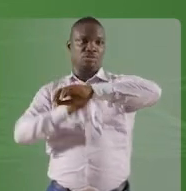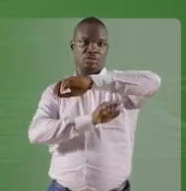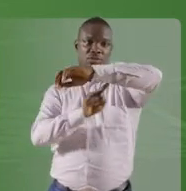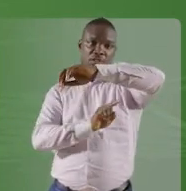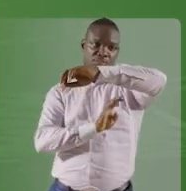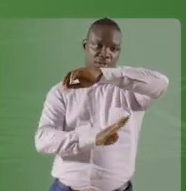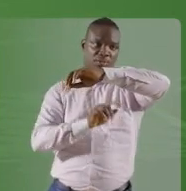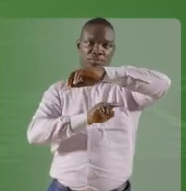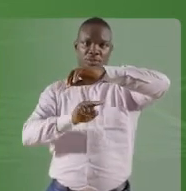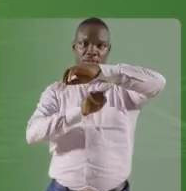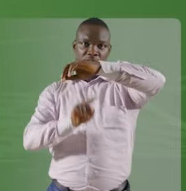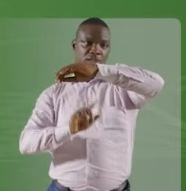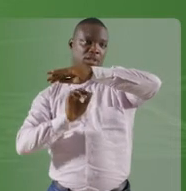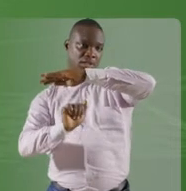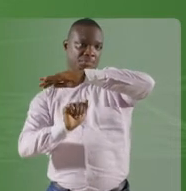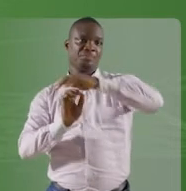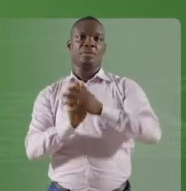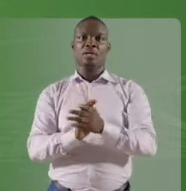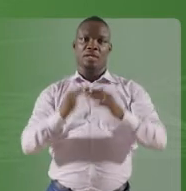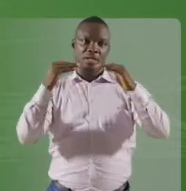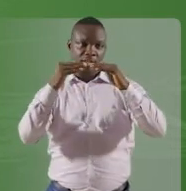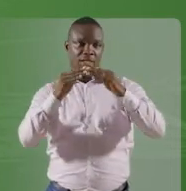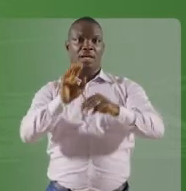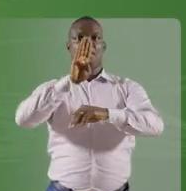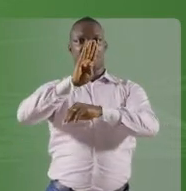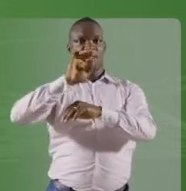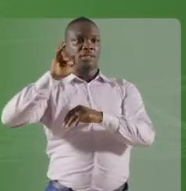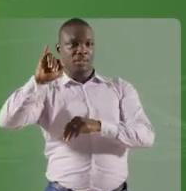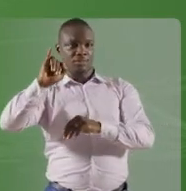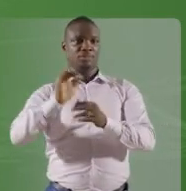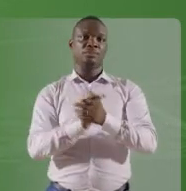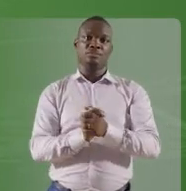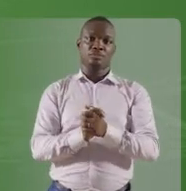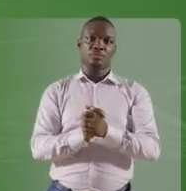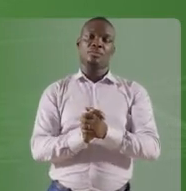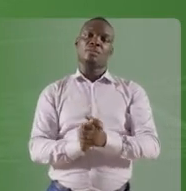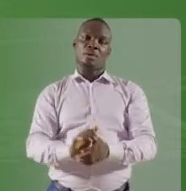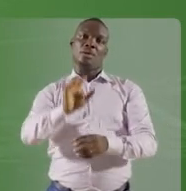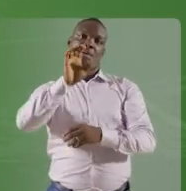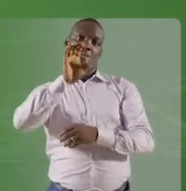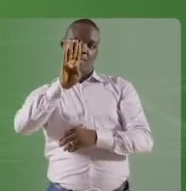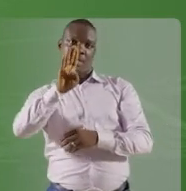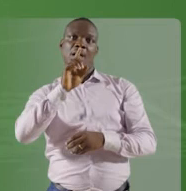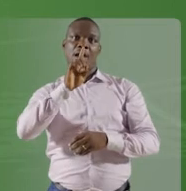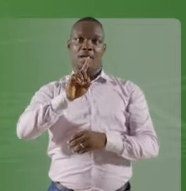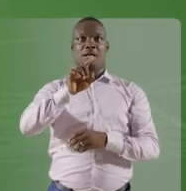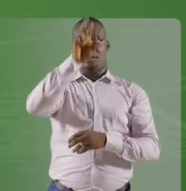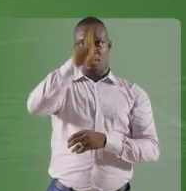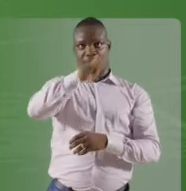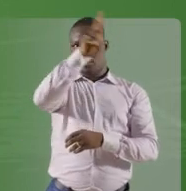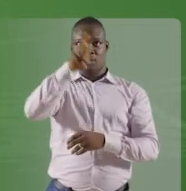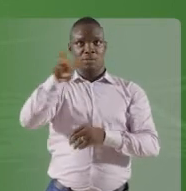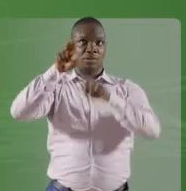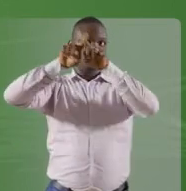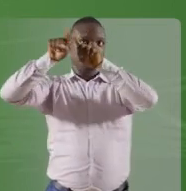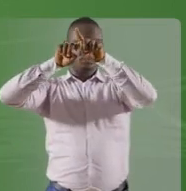ZB moins ZA est égal à BI, où B est un nombre réel non nul.